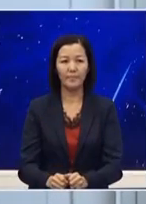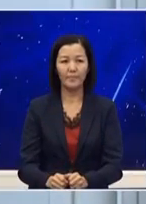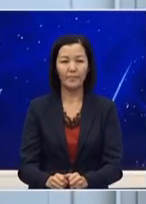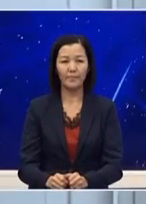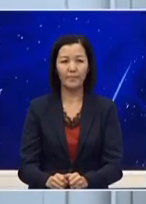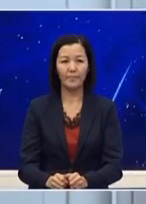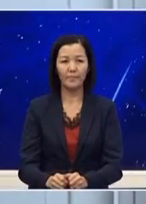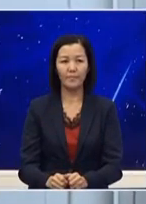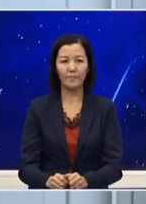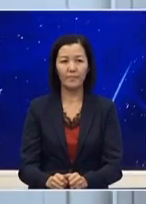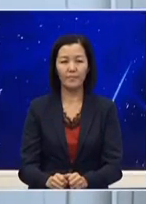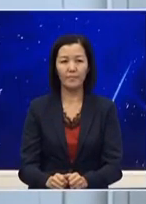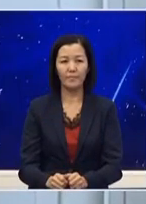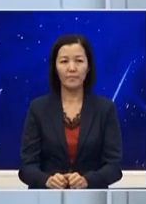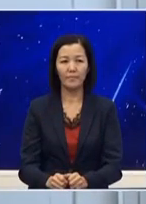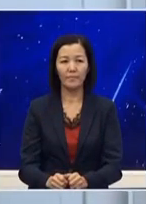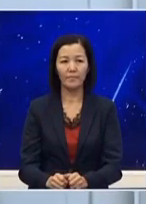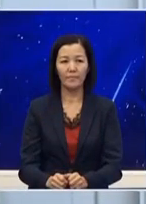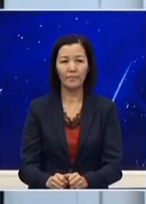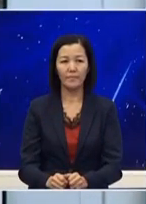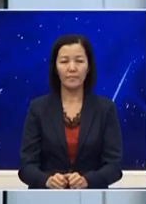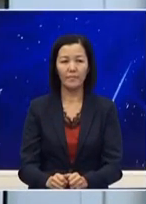мониторинг группа появляется вот эта тяжка.